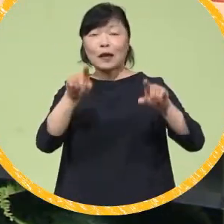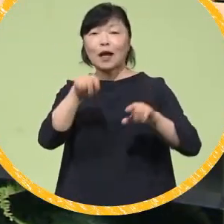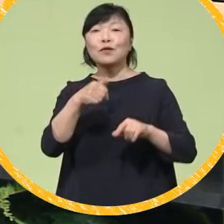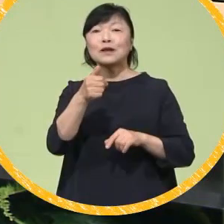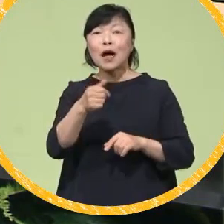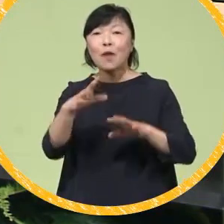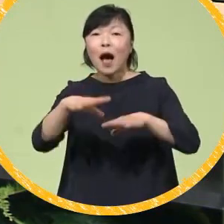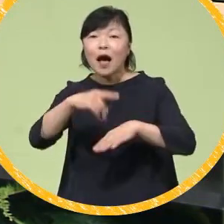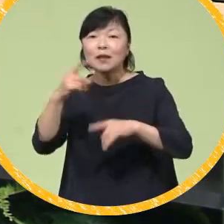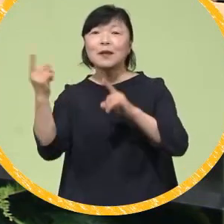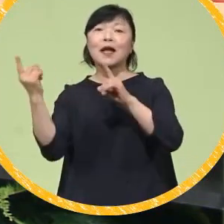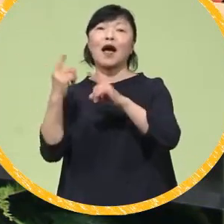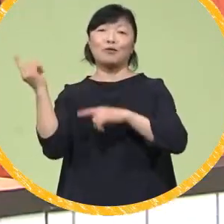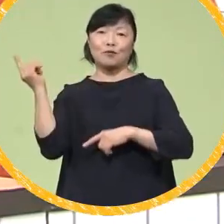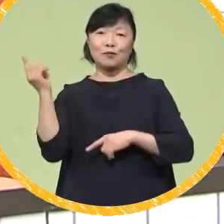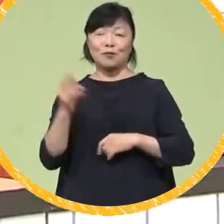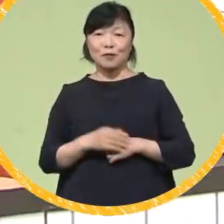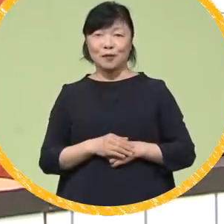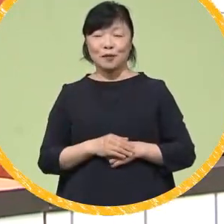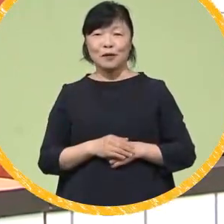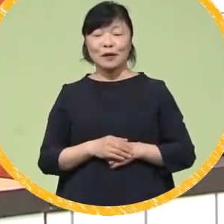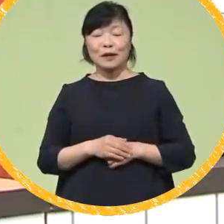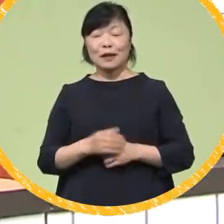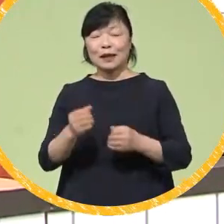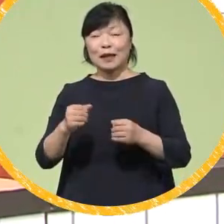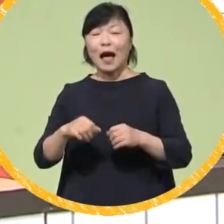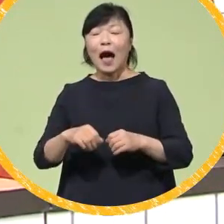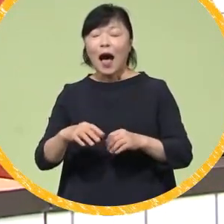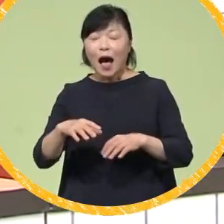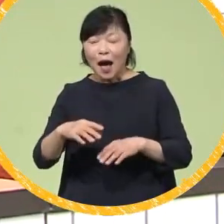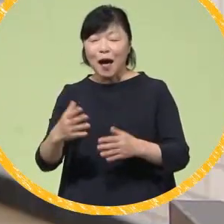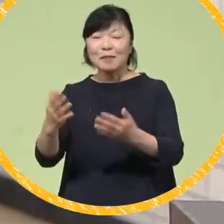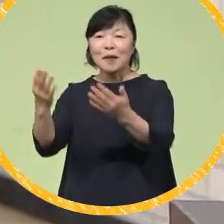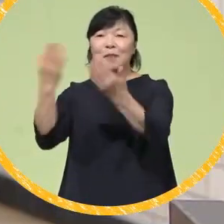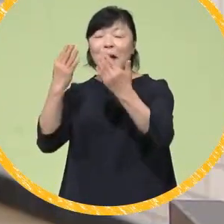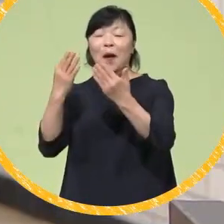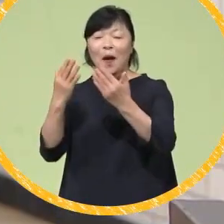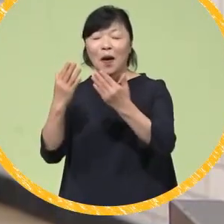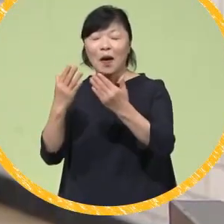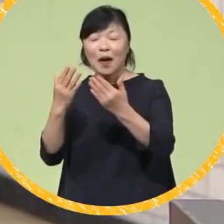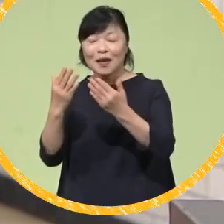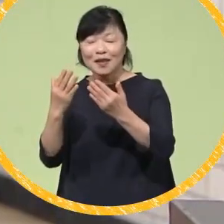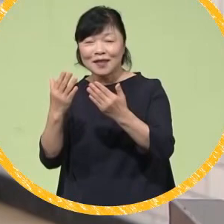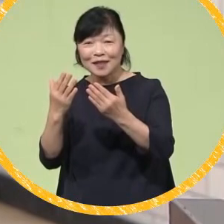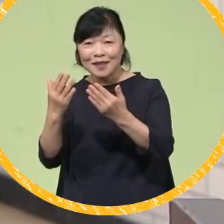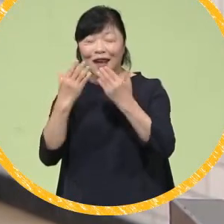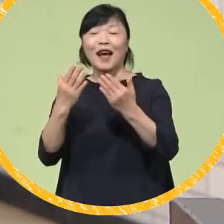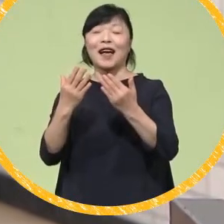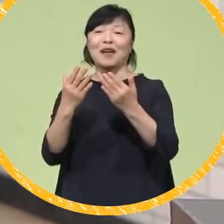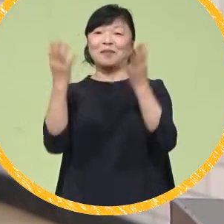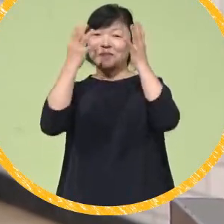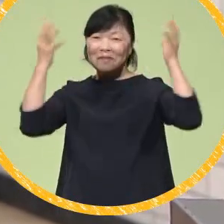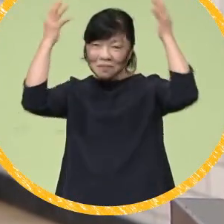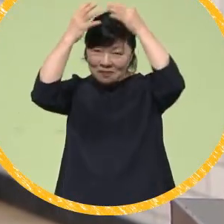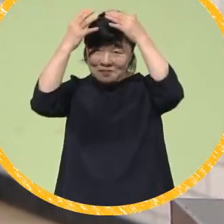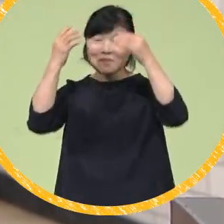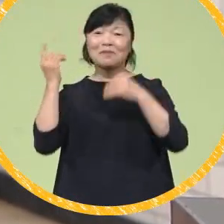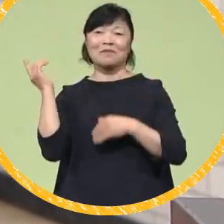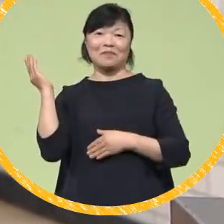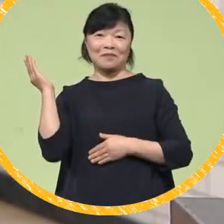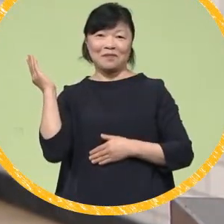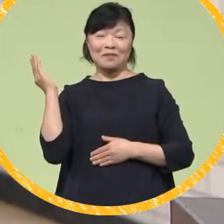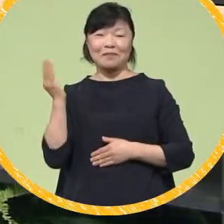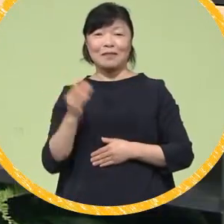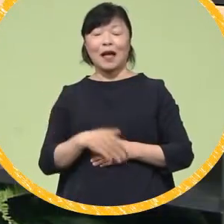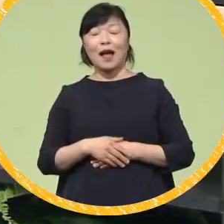めましてなんですよ。生で見るとすごいですね。 大きいですか？ はい 今日のために仕上げてきましたね。 なんか